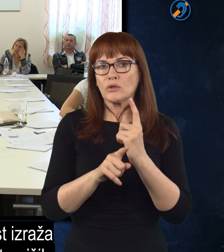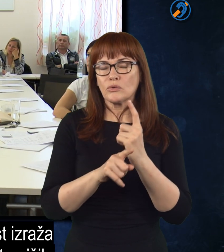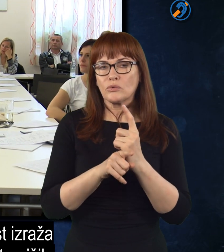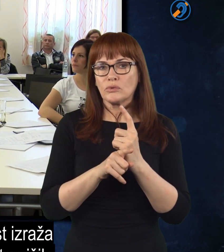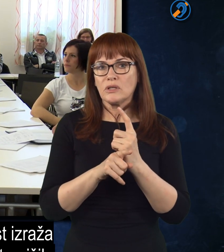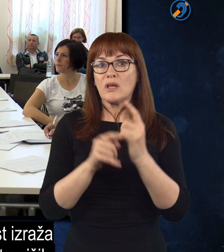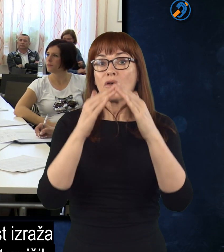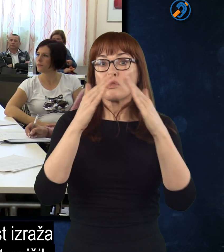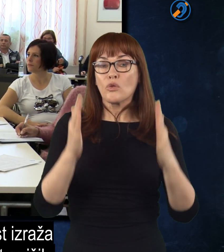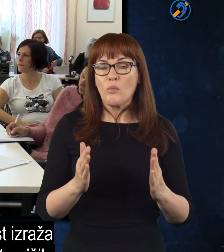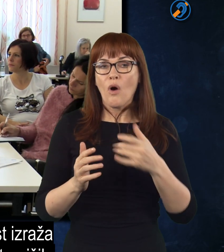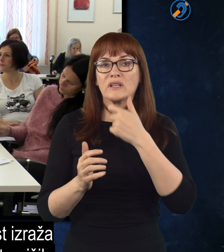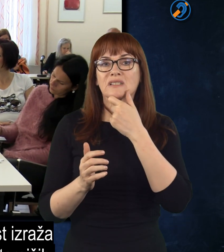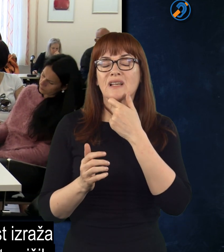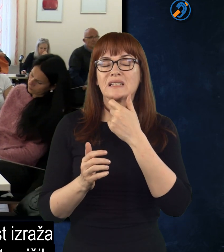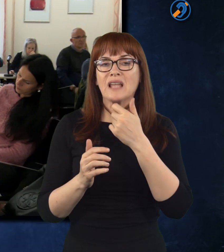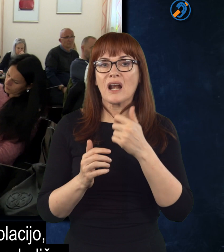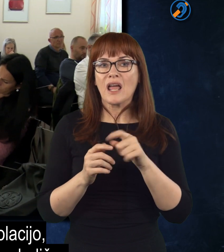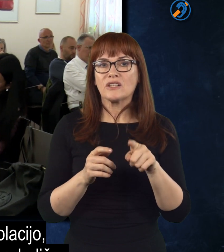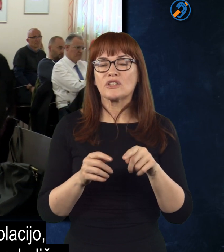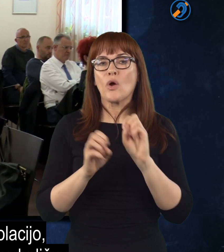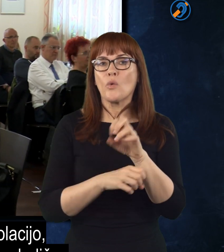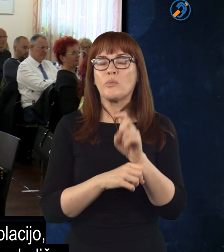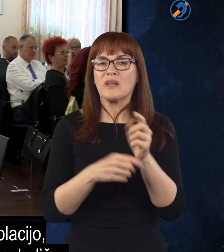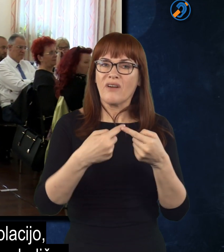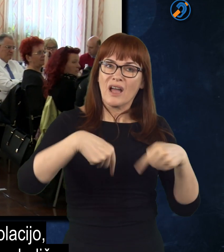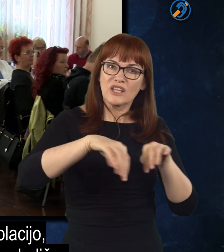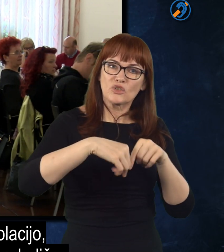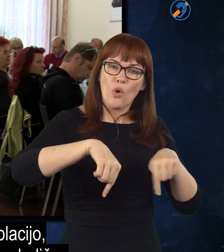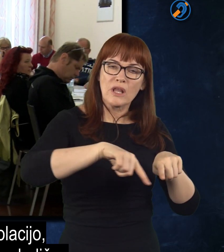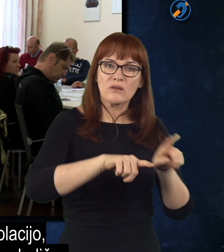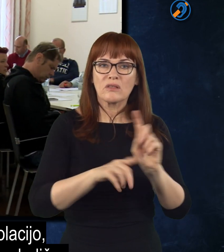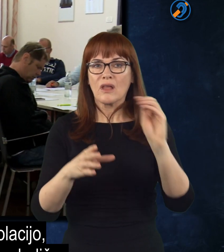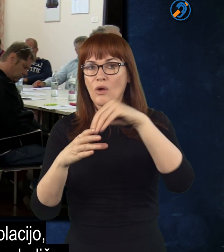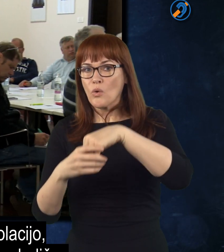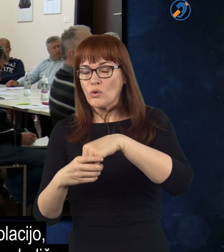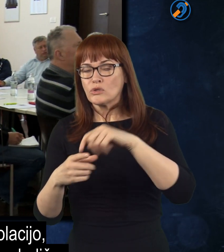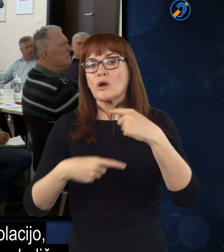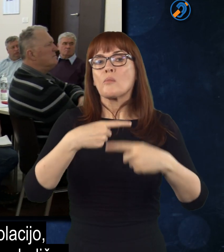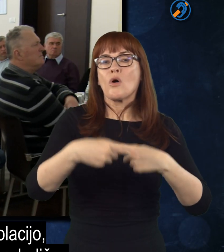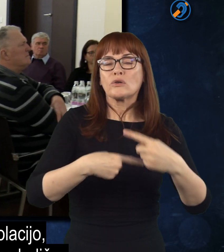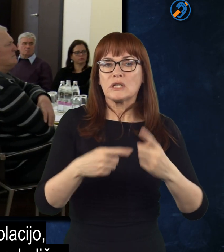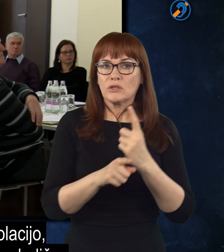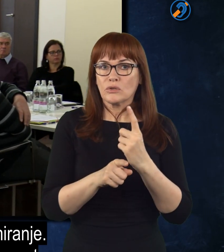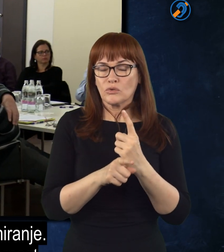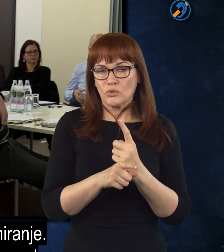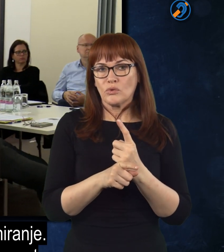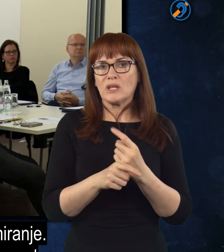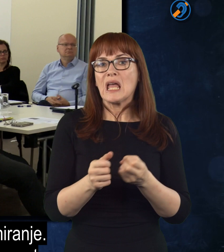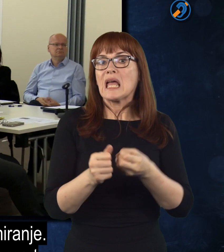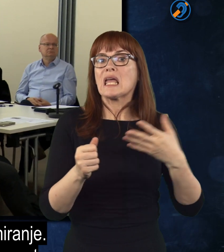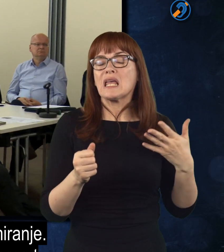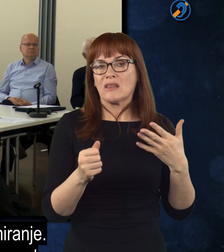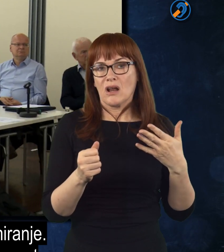dotakne tudi v samih domovih za starejše, kjer vpliva na izolacijo, izoliranost, nevključenost in tudi posledično,